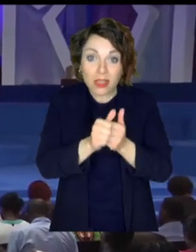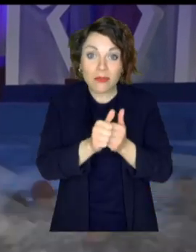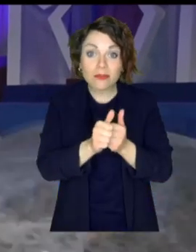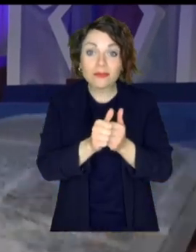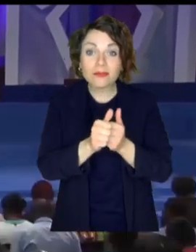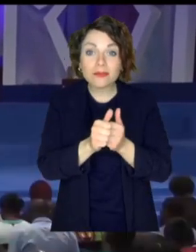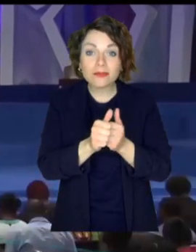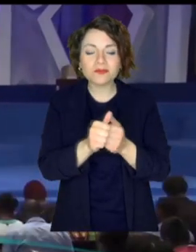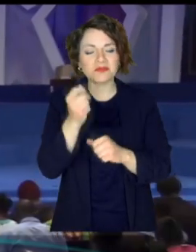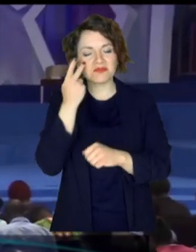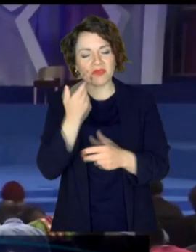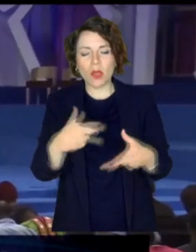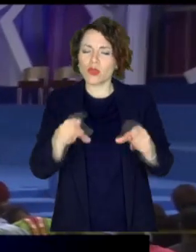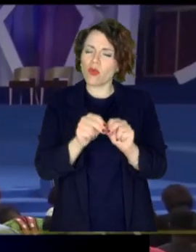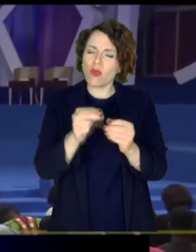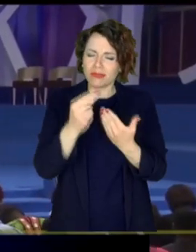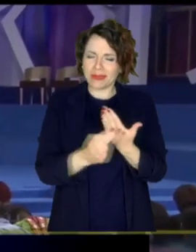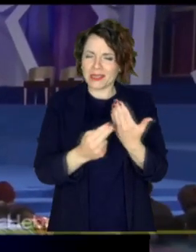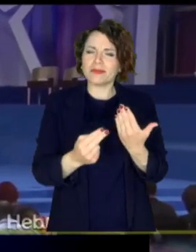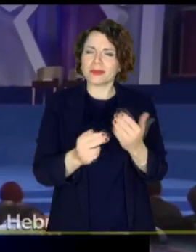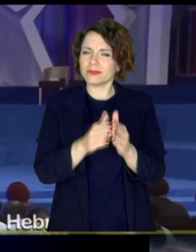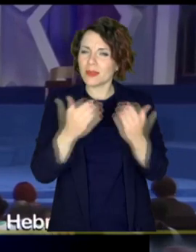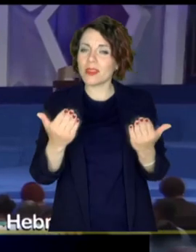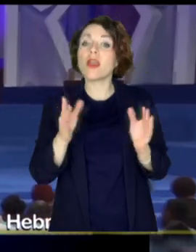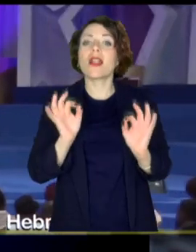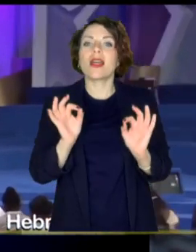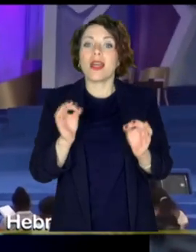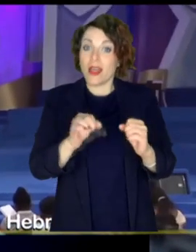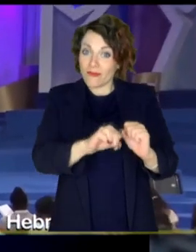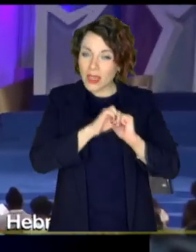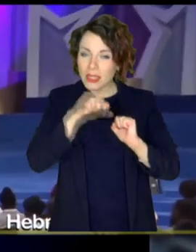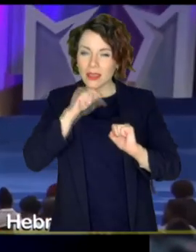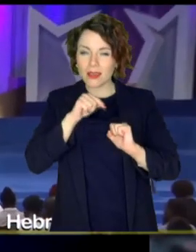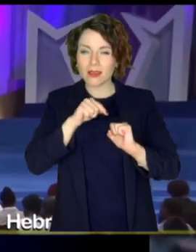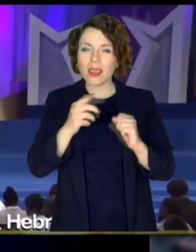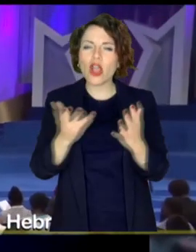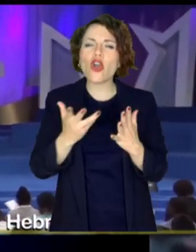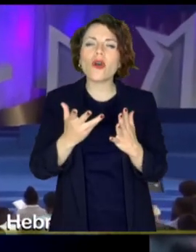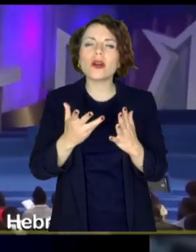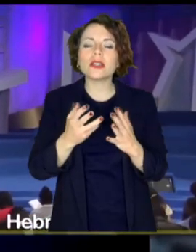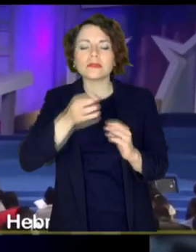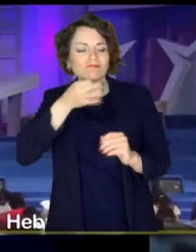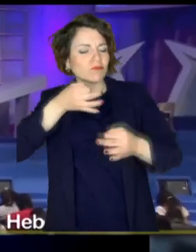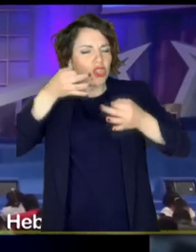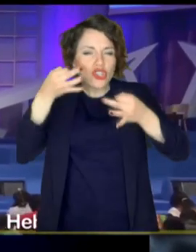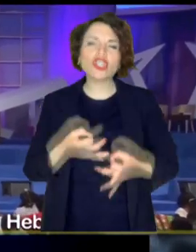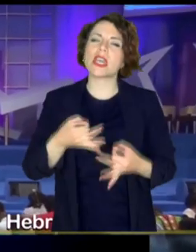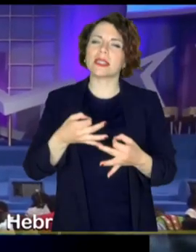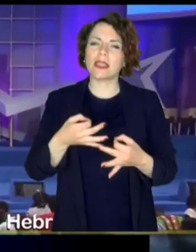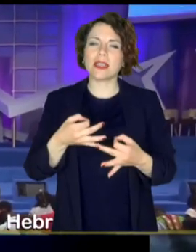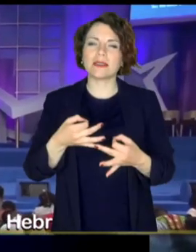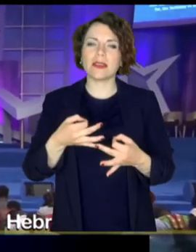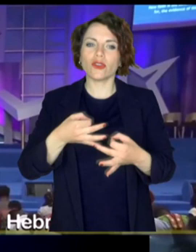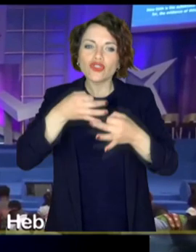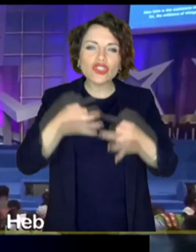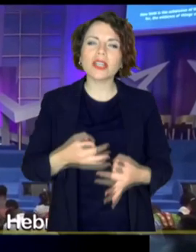Bene, torniamo a quella scrittura. Or, la fede è certezza. C- cioè la sostanza di cose